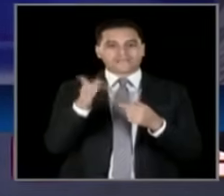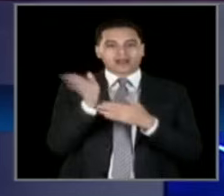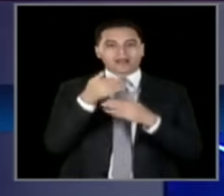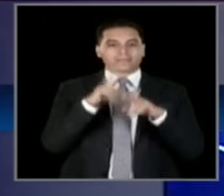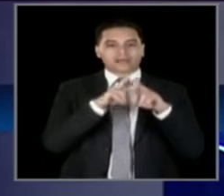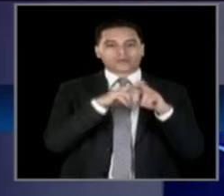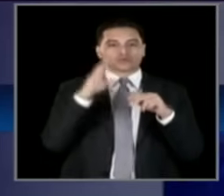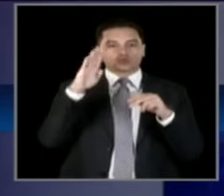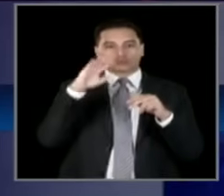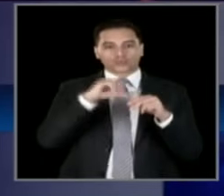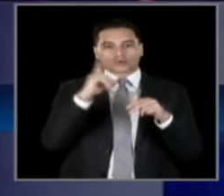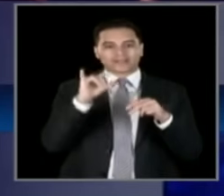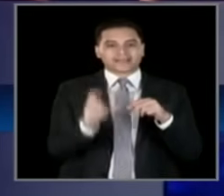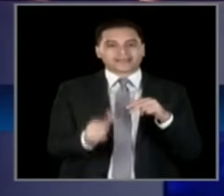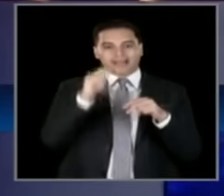دولة سورينام؟